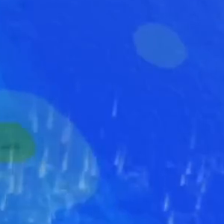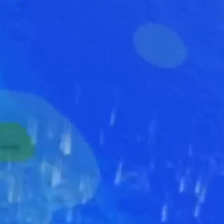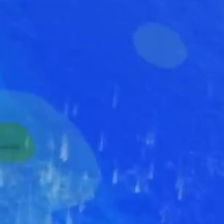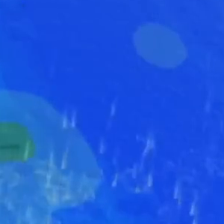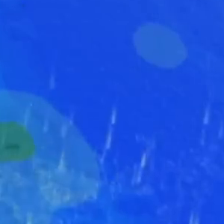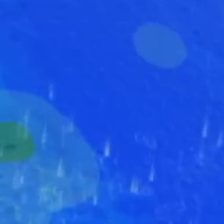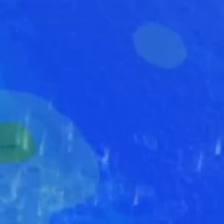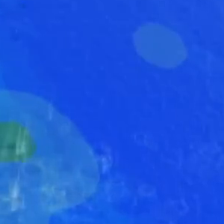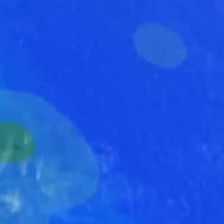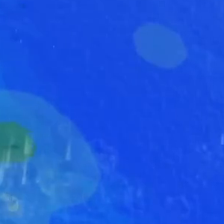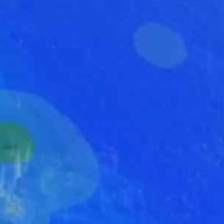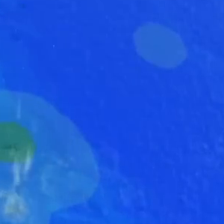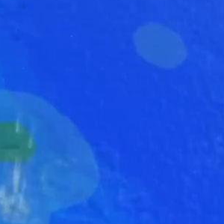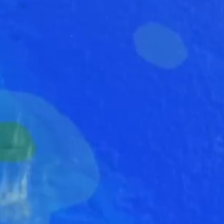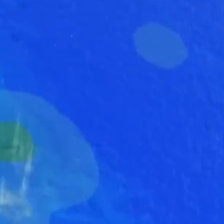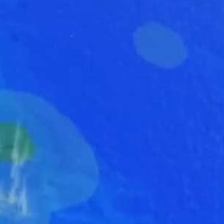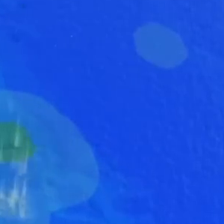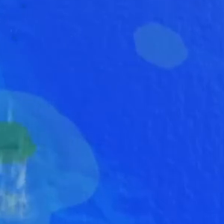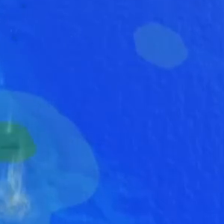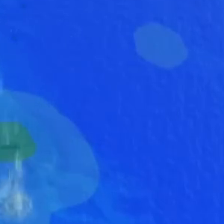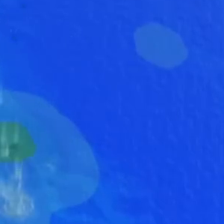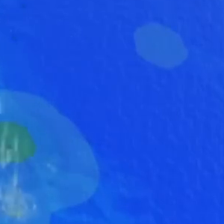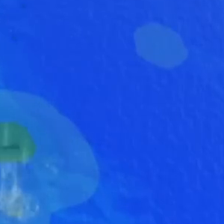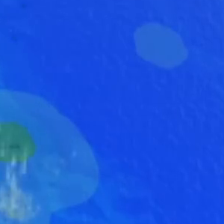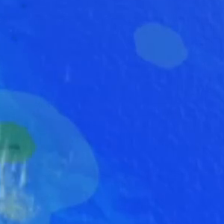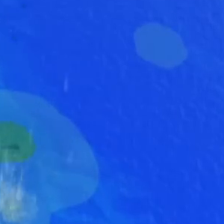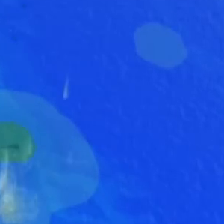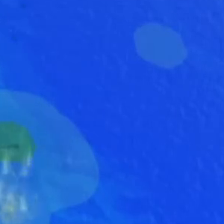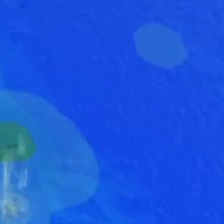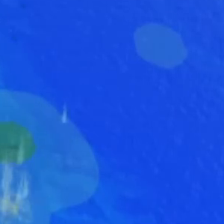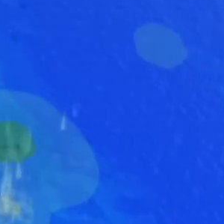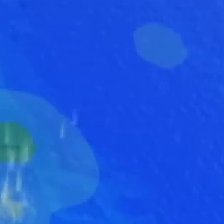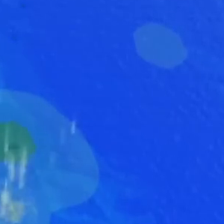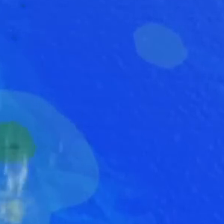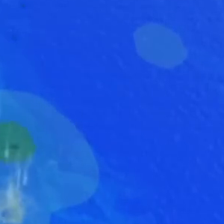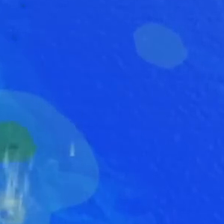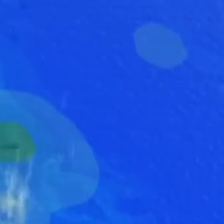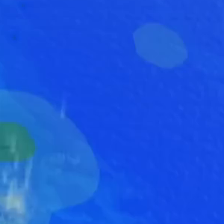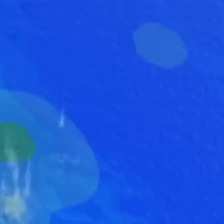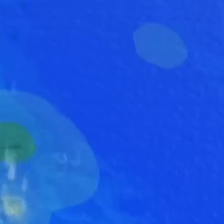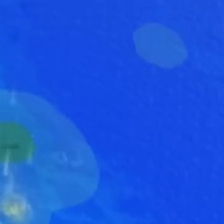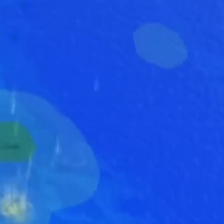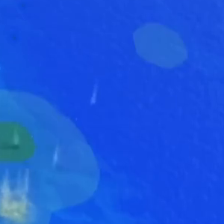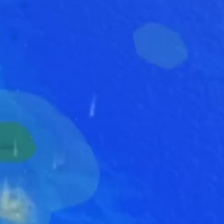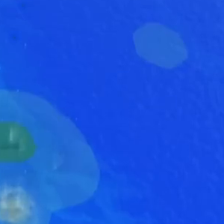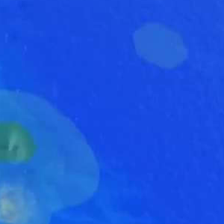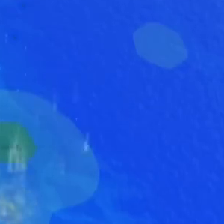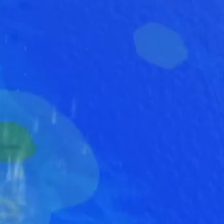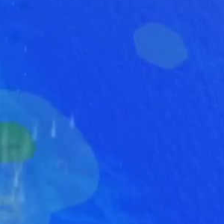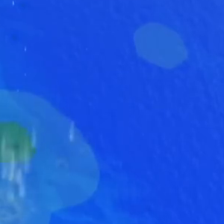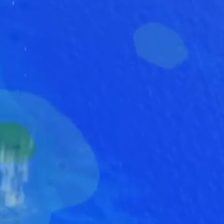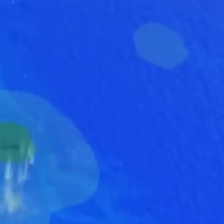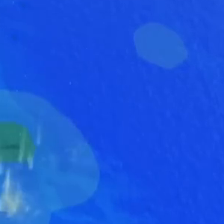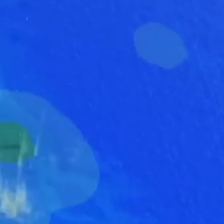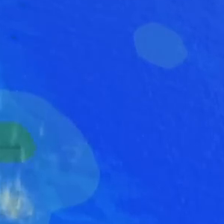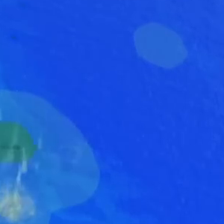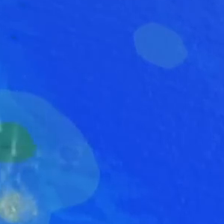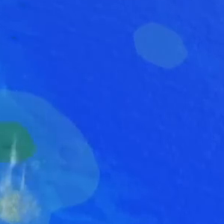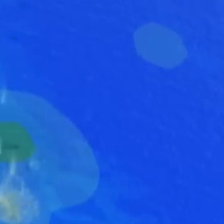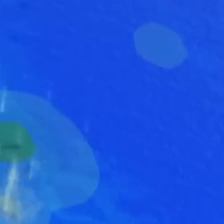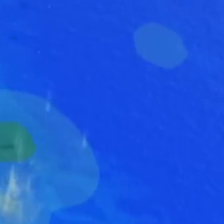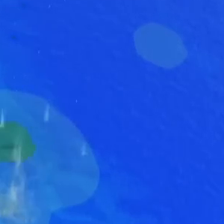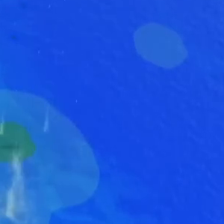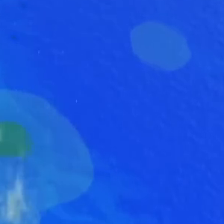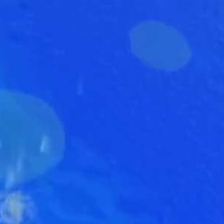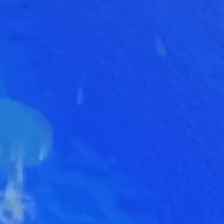bukas magpaulan po ang ITZZ sa Mindanao, sa umaga sa Dinagat Islands at sa may Zamboanga, Sibugay, Zamboanga City at Basilan